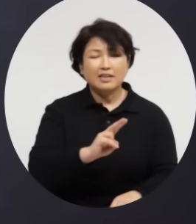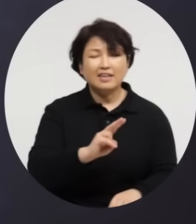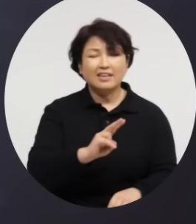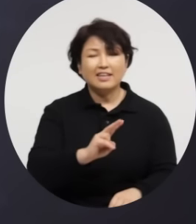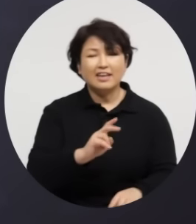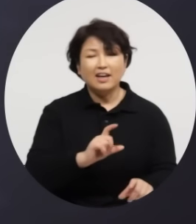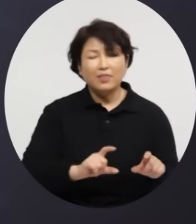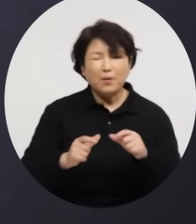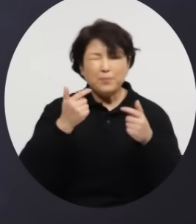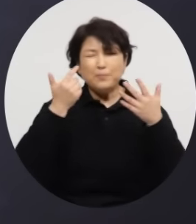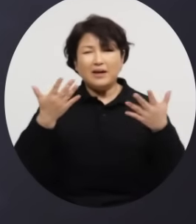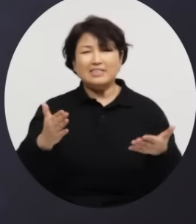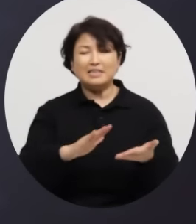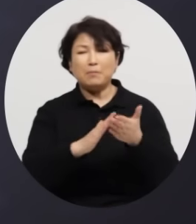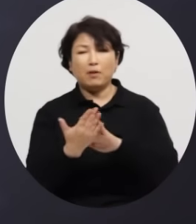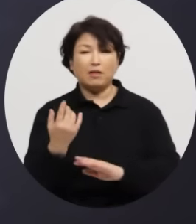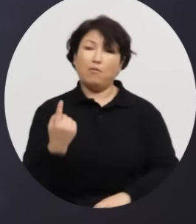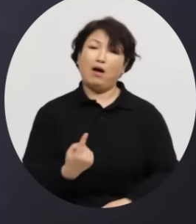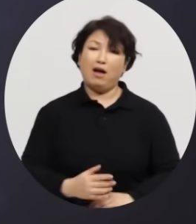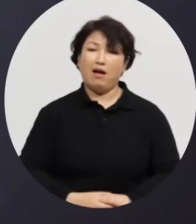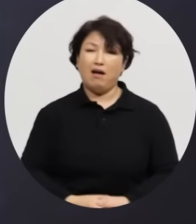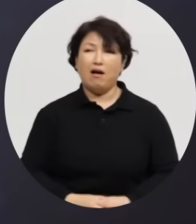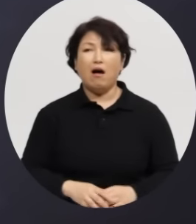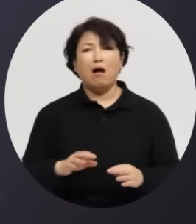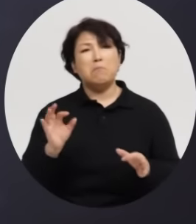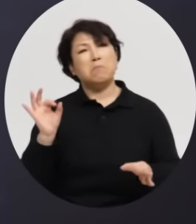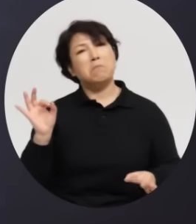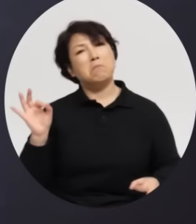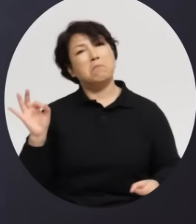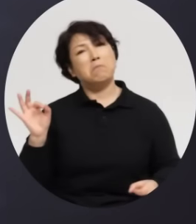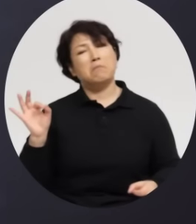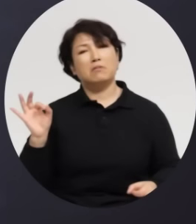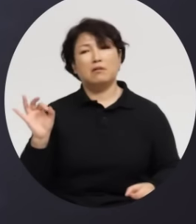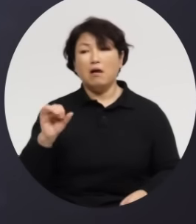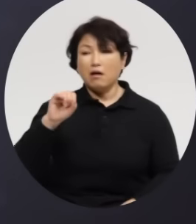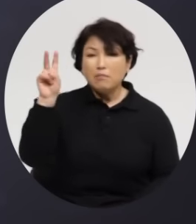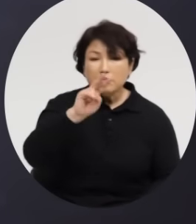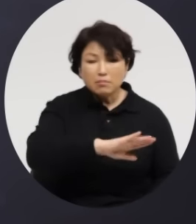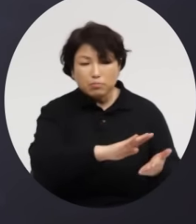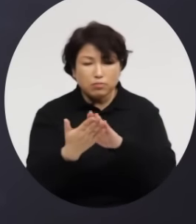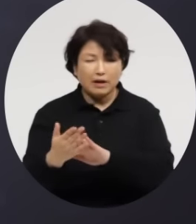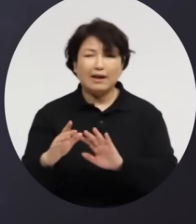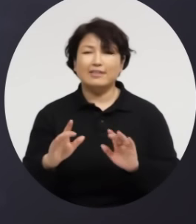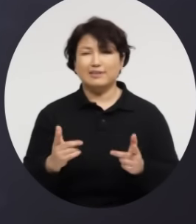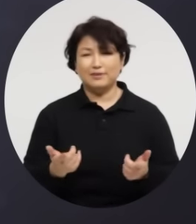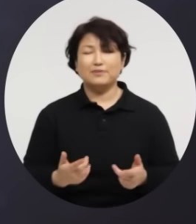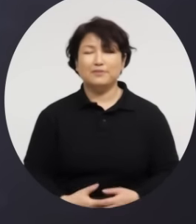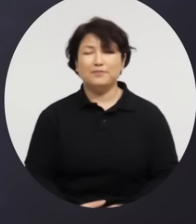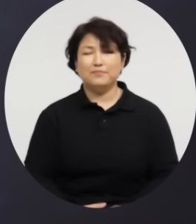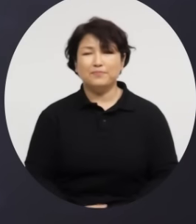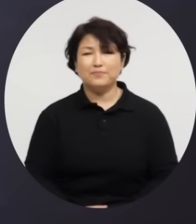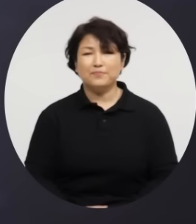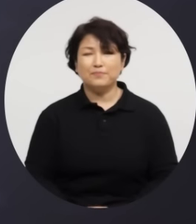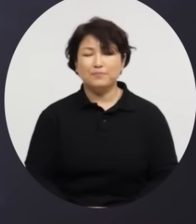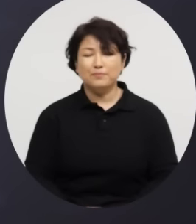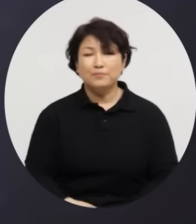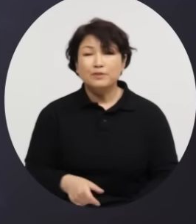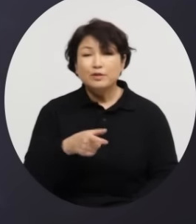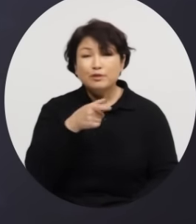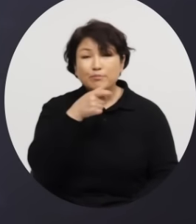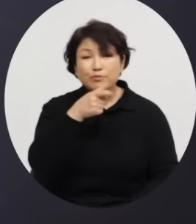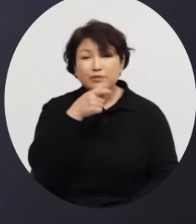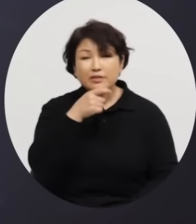변화가 일어난다. 이런 얘기예요. 아무것도 안 하고 가만히 있다가 폭발적인 변화가 일어나는 게 아니에요. 그러니까